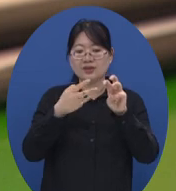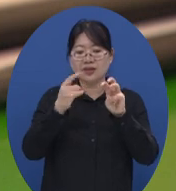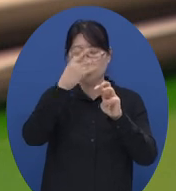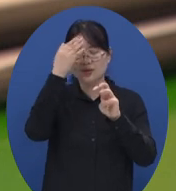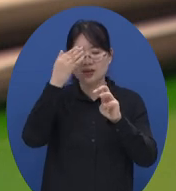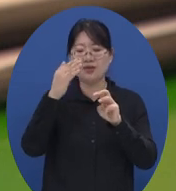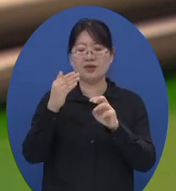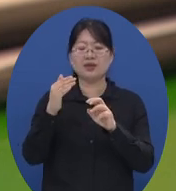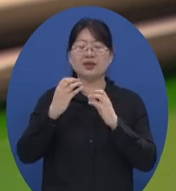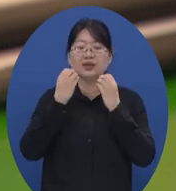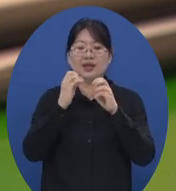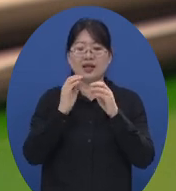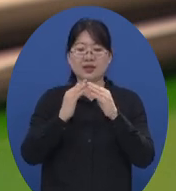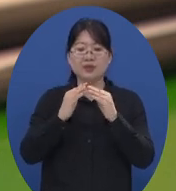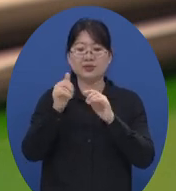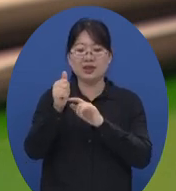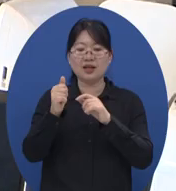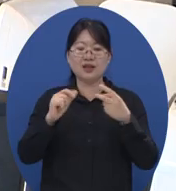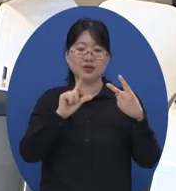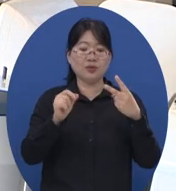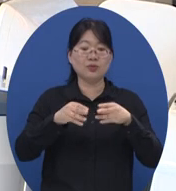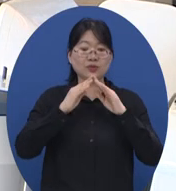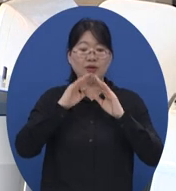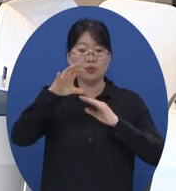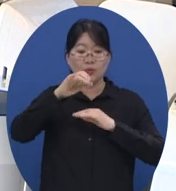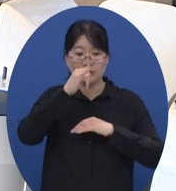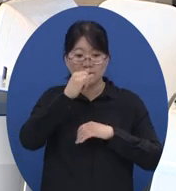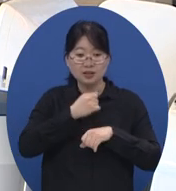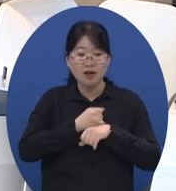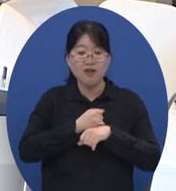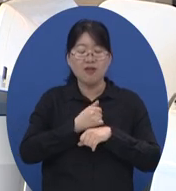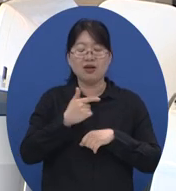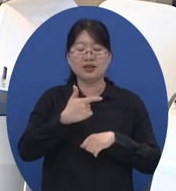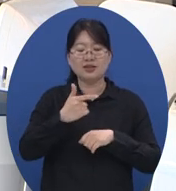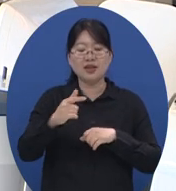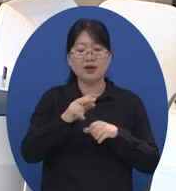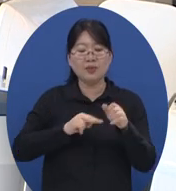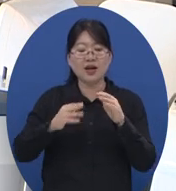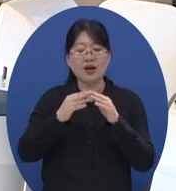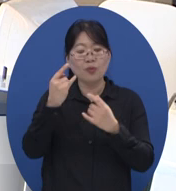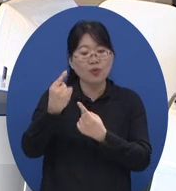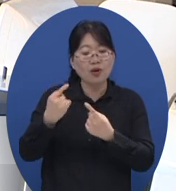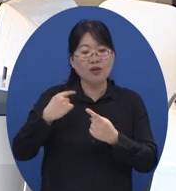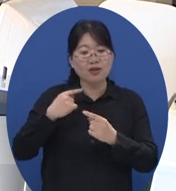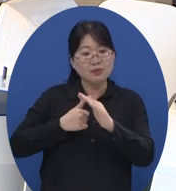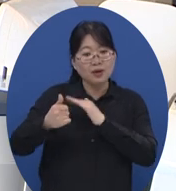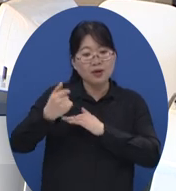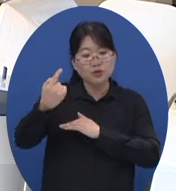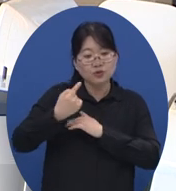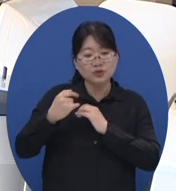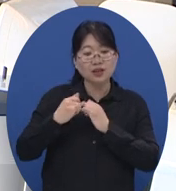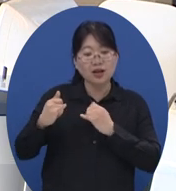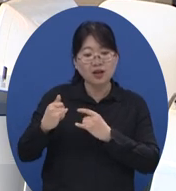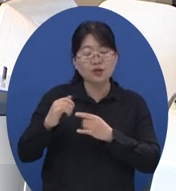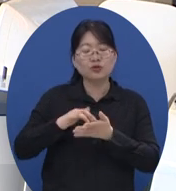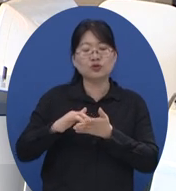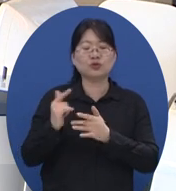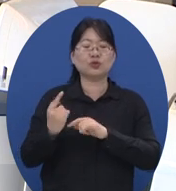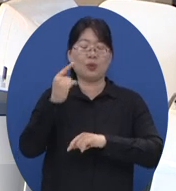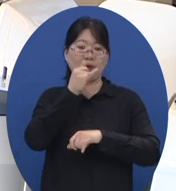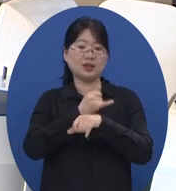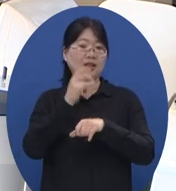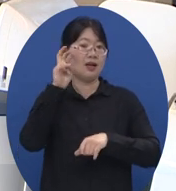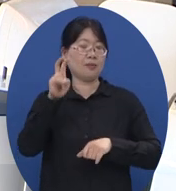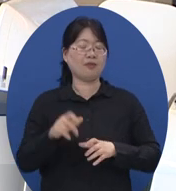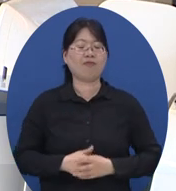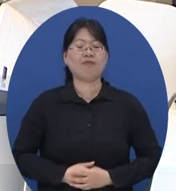창업자가 지난 2월에 문을 연 곳입니다. 아무래도 이제 대형 프랜차이즈보다는 저희 가게를 이제 방문해 주시는 이제 빈도수가 좀 높아지지